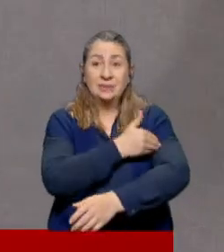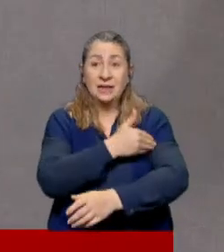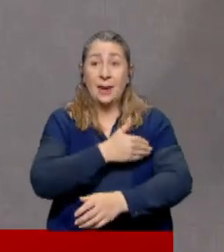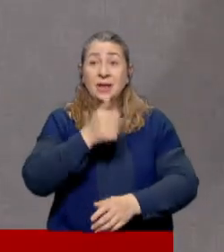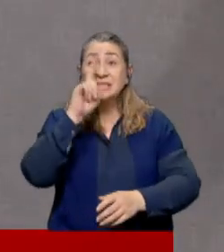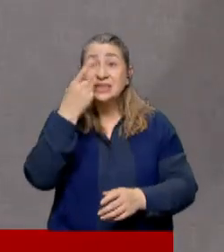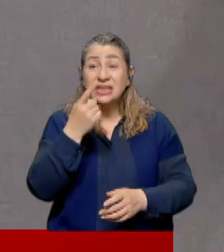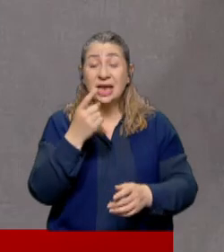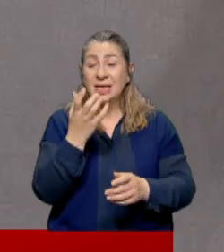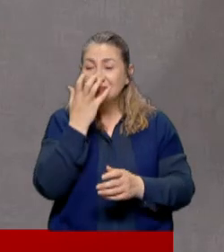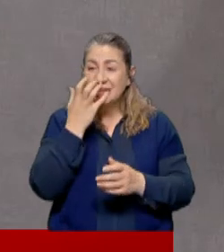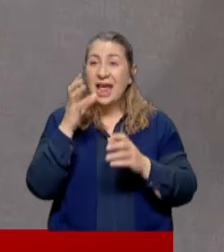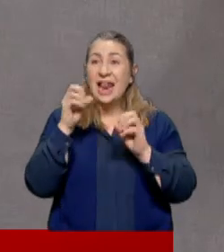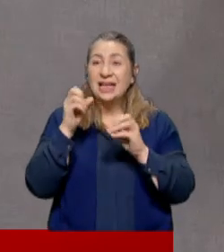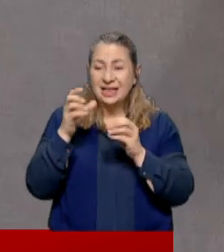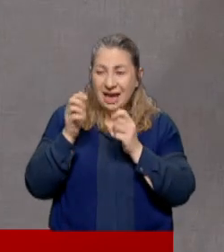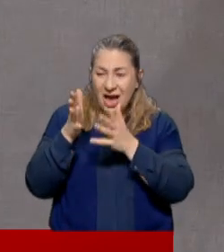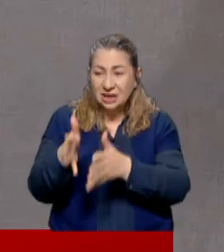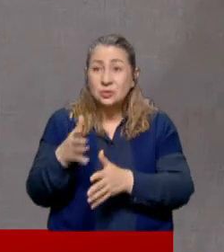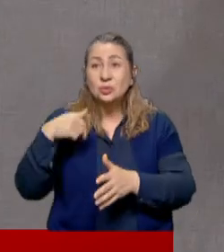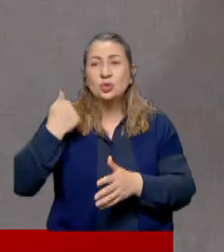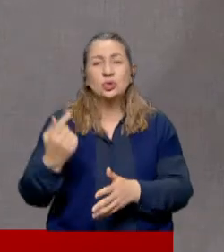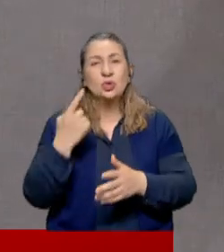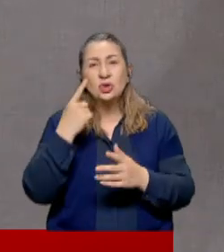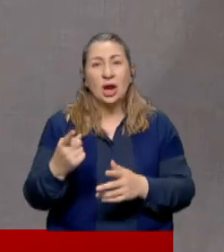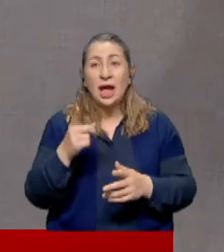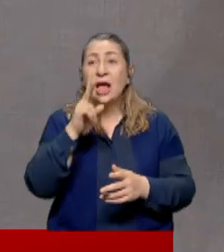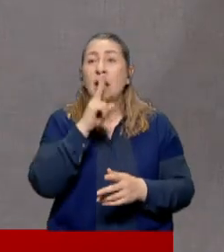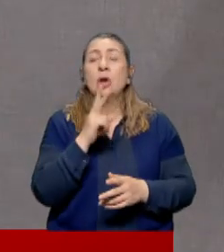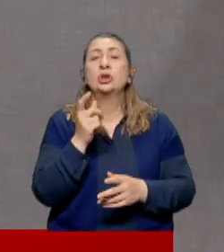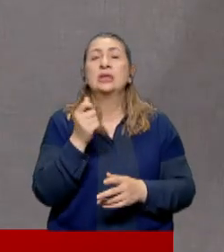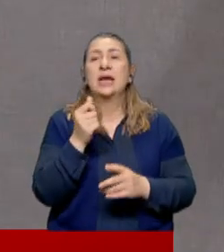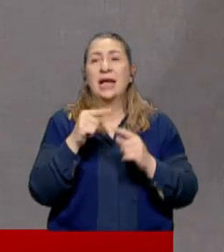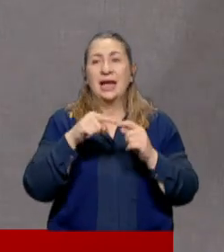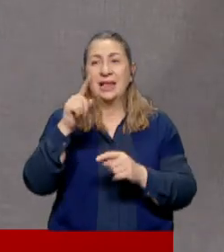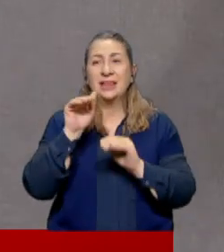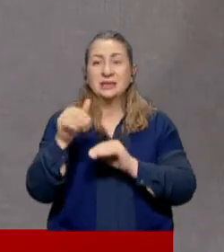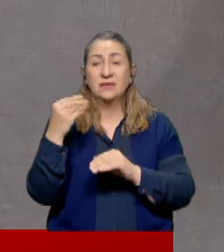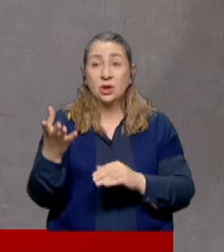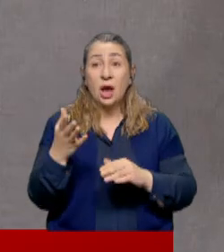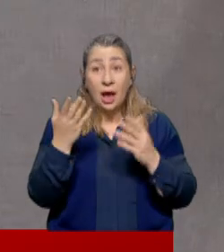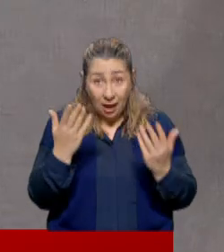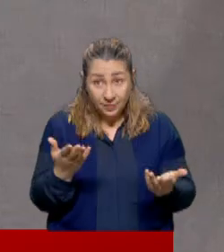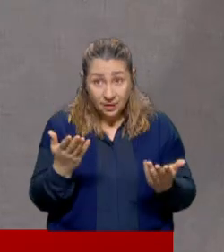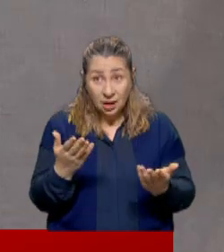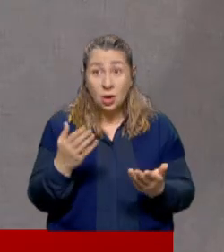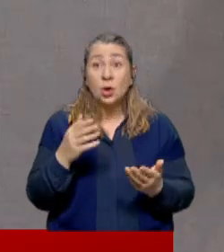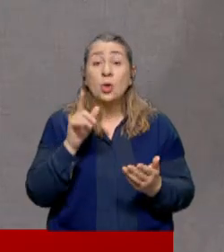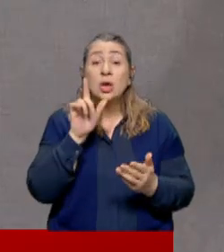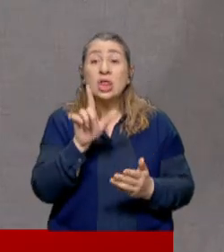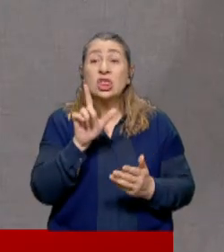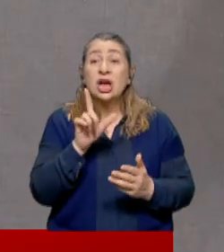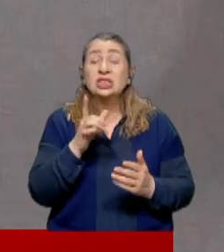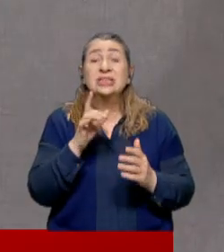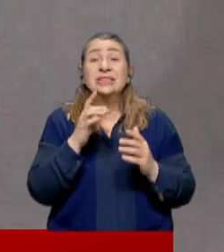sadece cihazın elektrik tüketim düzeyine göre 200 TL'ye kadar destek veriyor. Hem de muhtaçlık